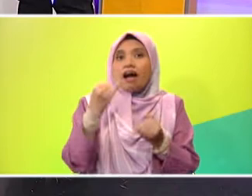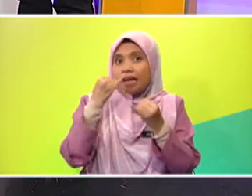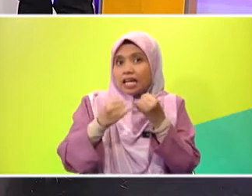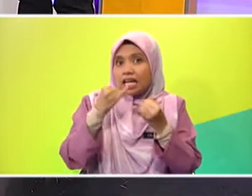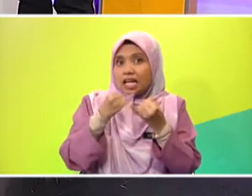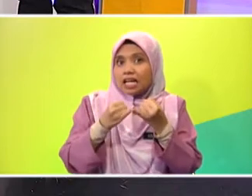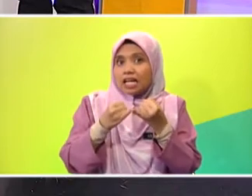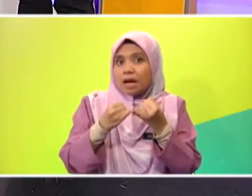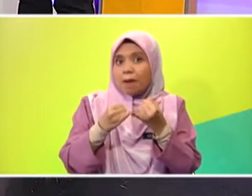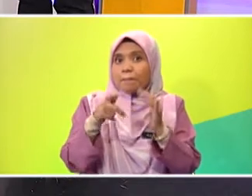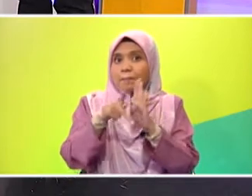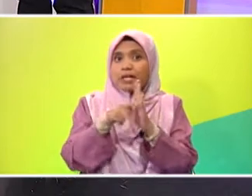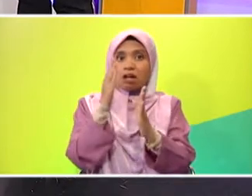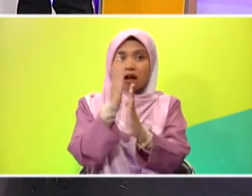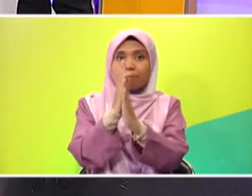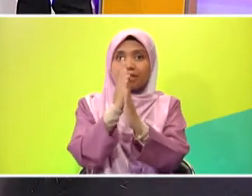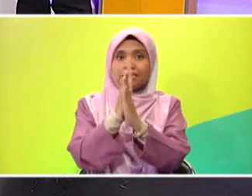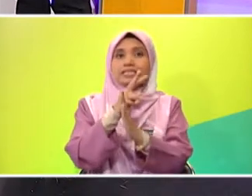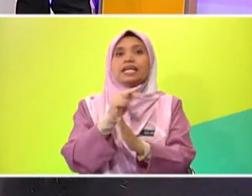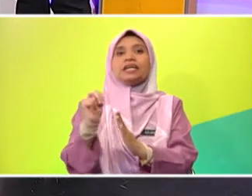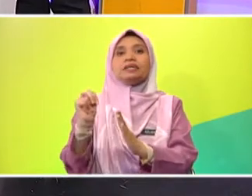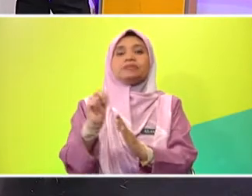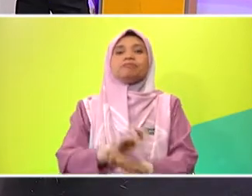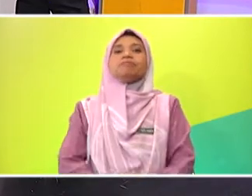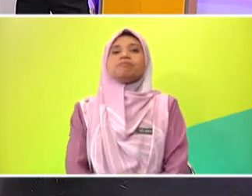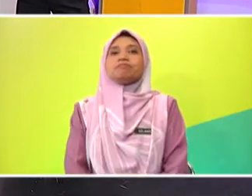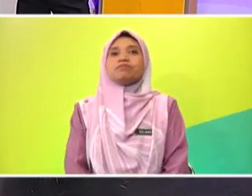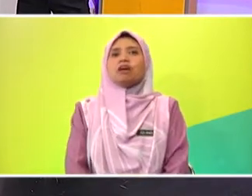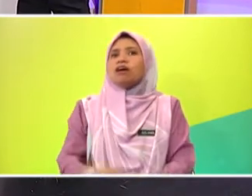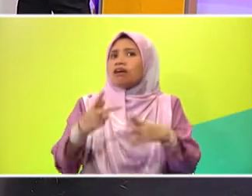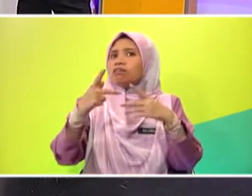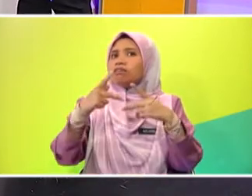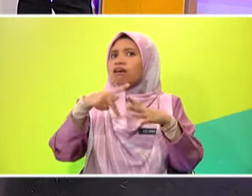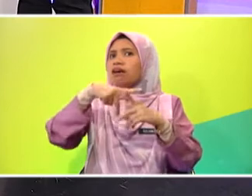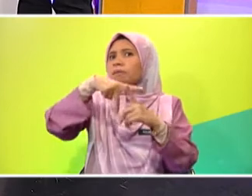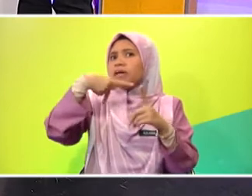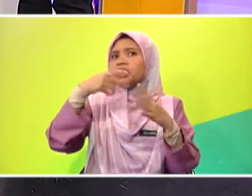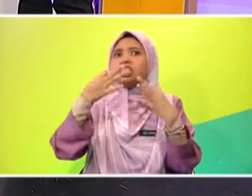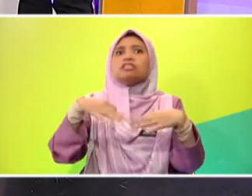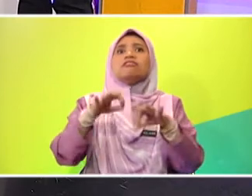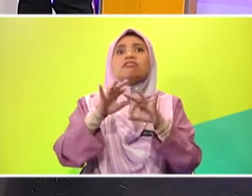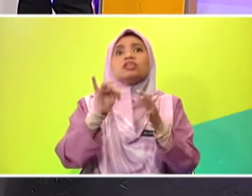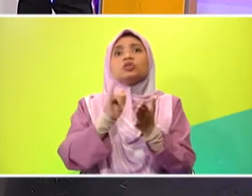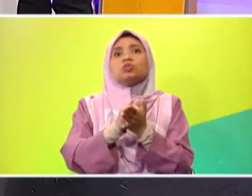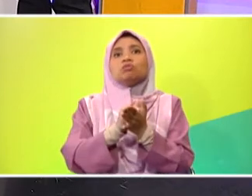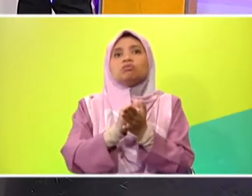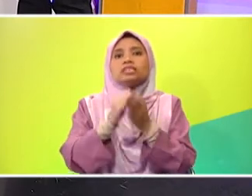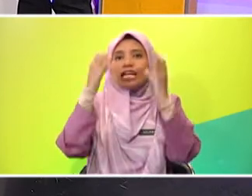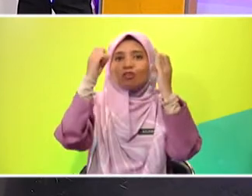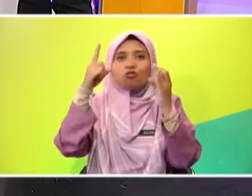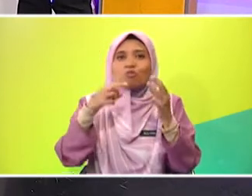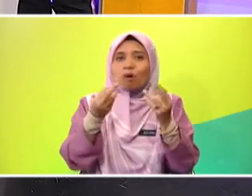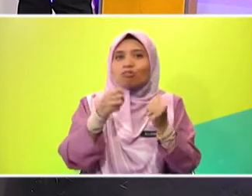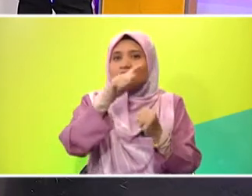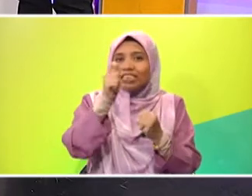acara perbaris Aina daripada cerita dengan Sayu cekgu cerita di channel satu soal dan pendek